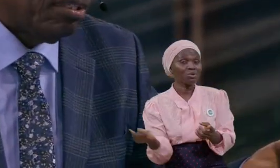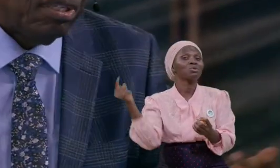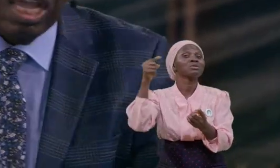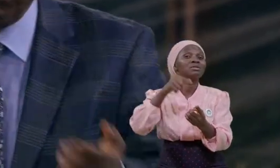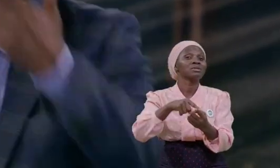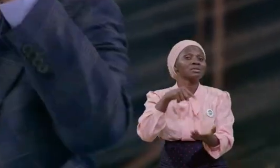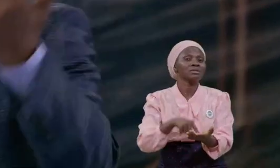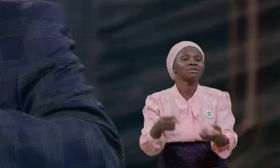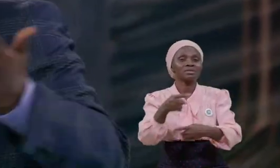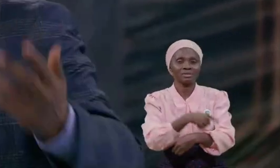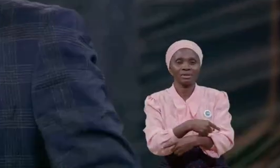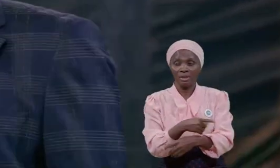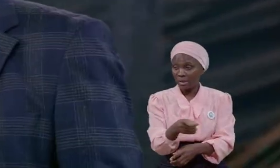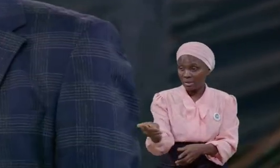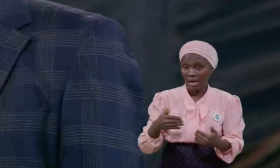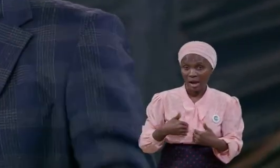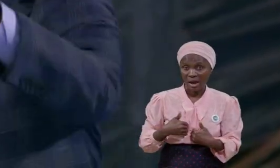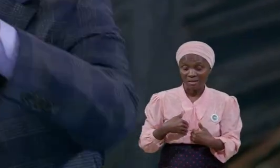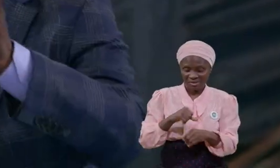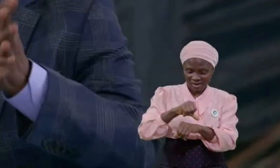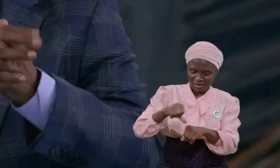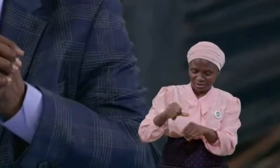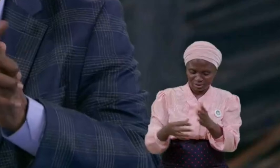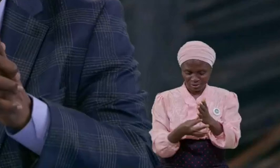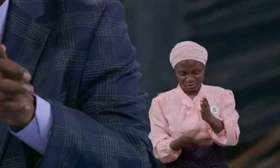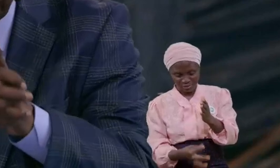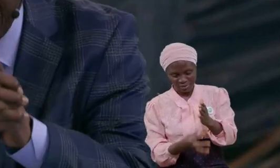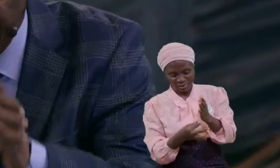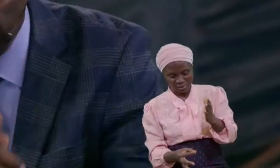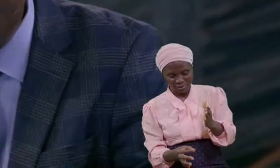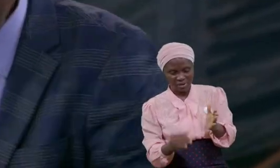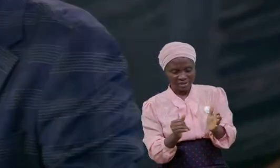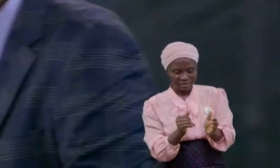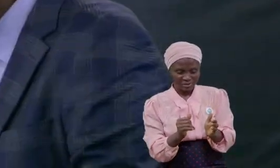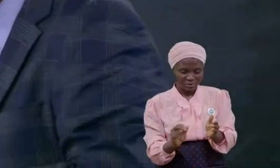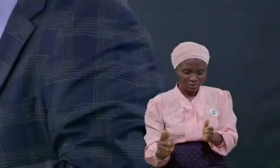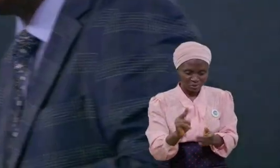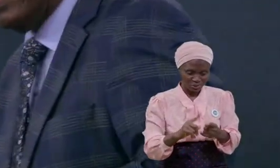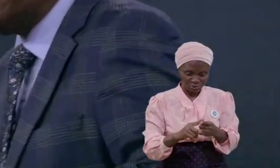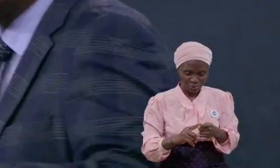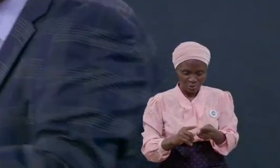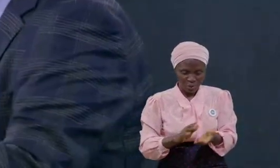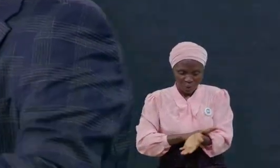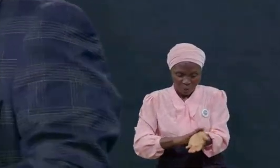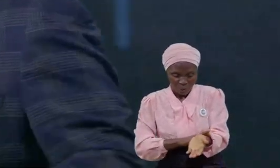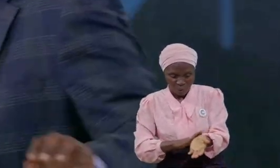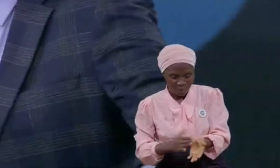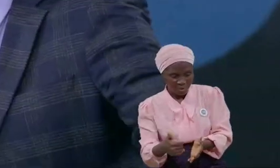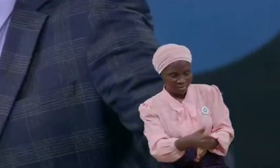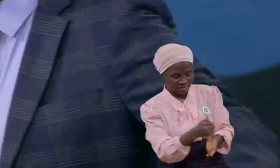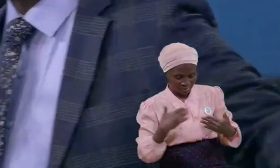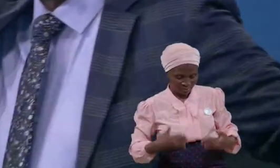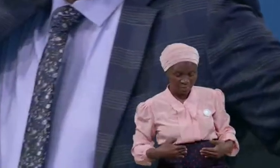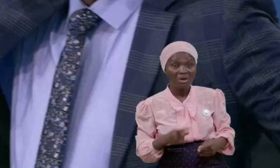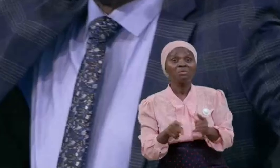ils ont l'onction qu'ils passent sur eux-mêmes. Cependant, jusqu'à aujourd'hui, chaque fois qu'ils